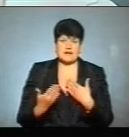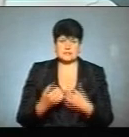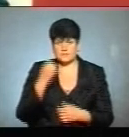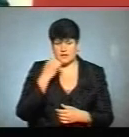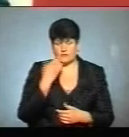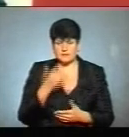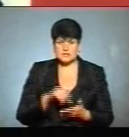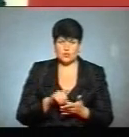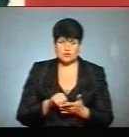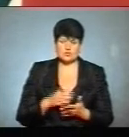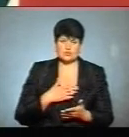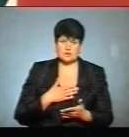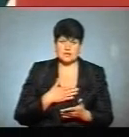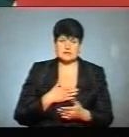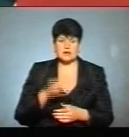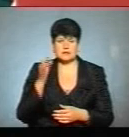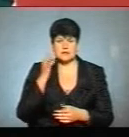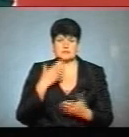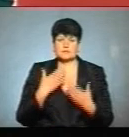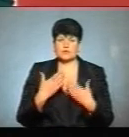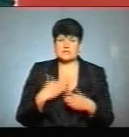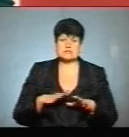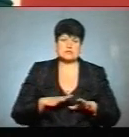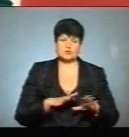вам за участь у нашому ефірі. Нагадаю, що ми спілкувалися із